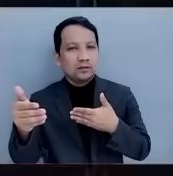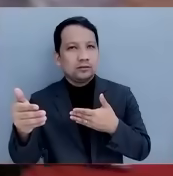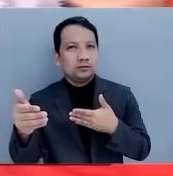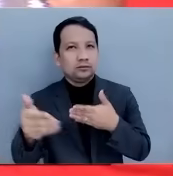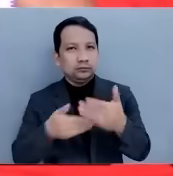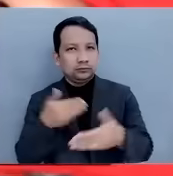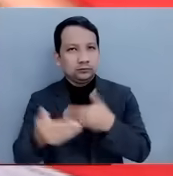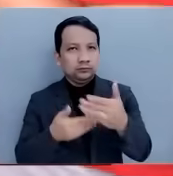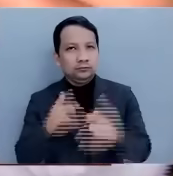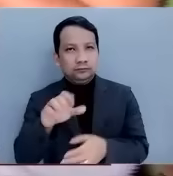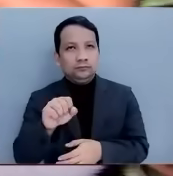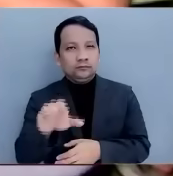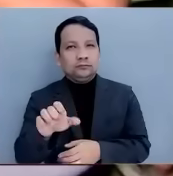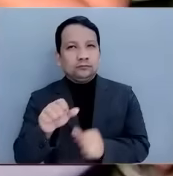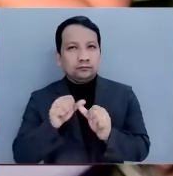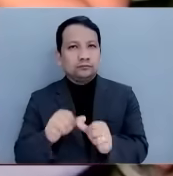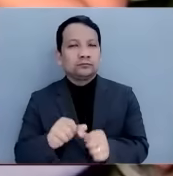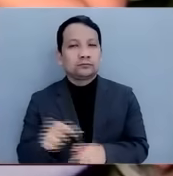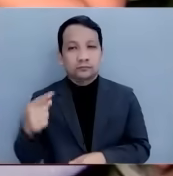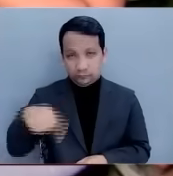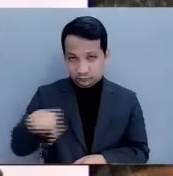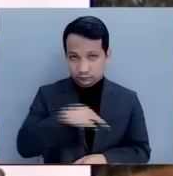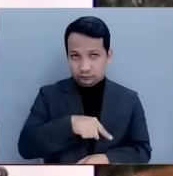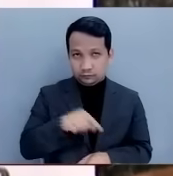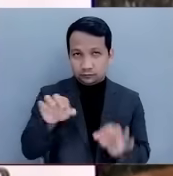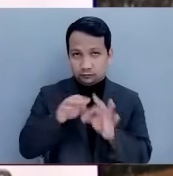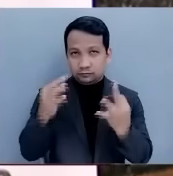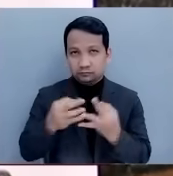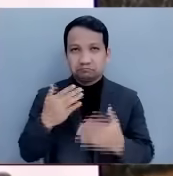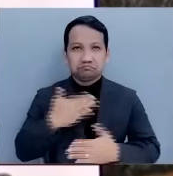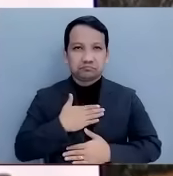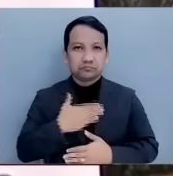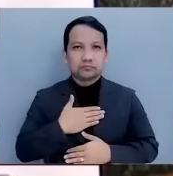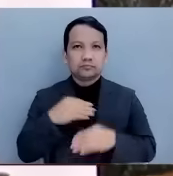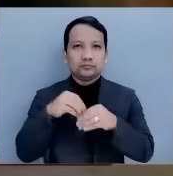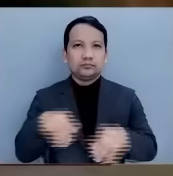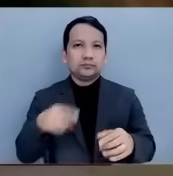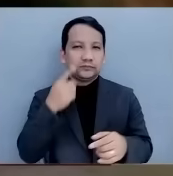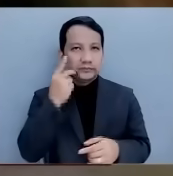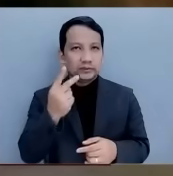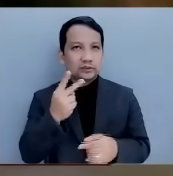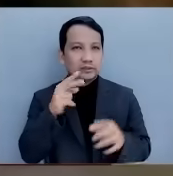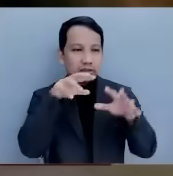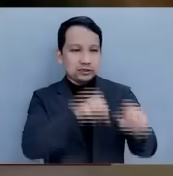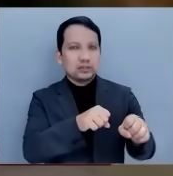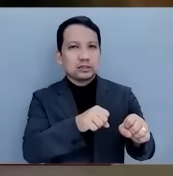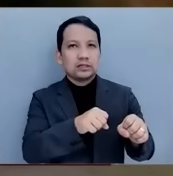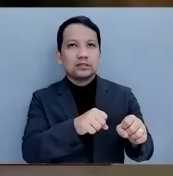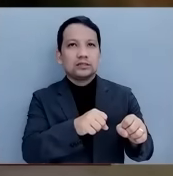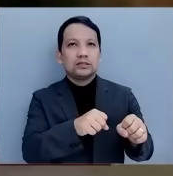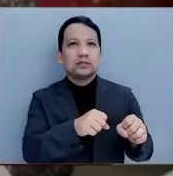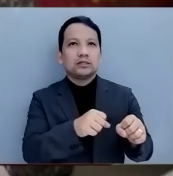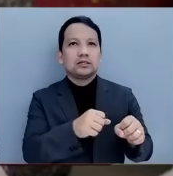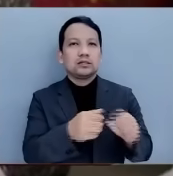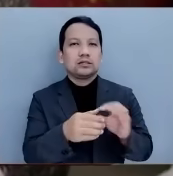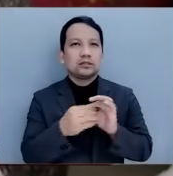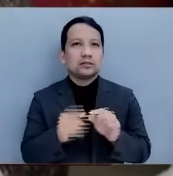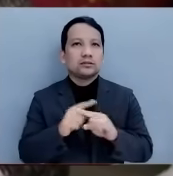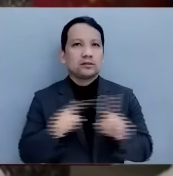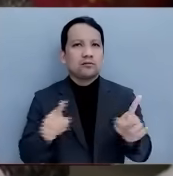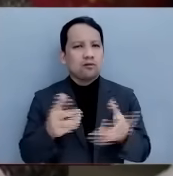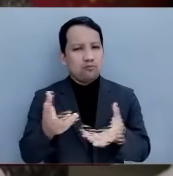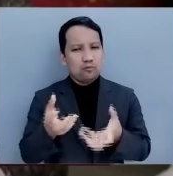kaso. Ikinatuwa naman ng ilang kaanak ng mga nawawalang sabongero ang pagkaka-aresto sa mga suspect. Pero hiling